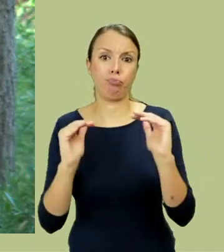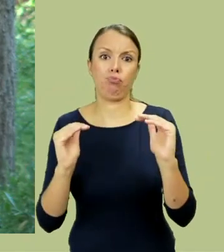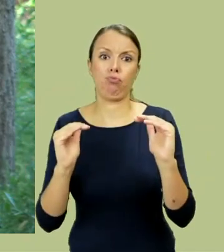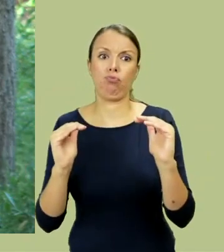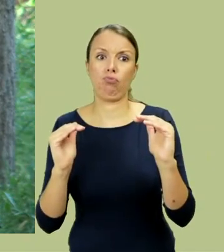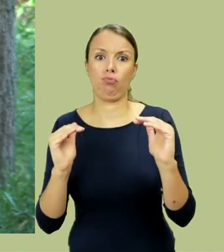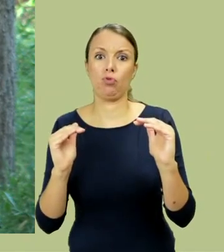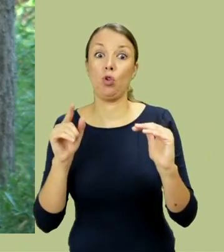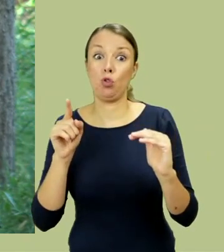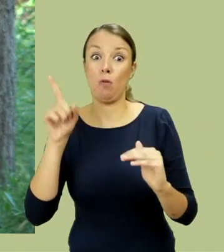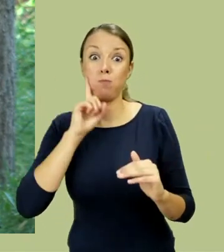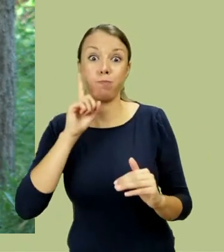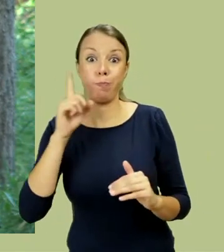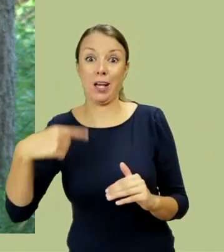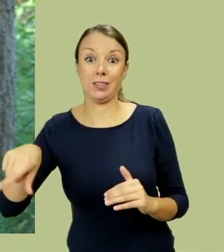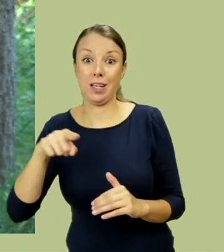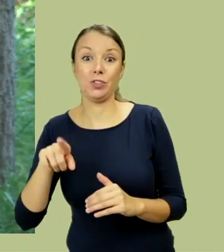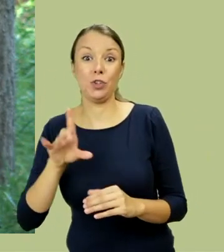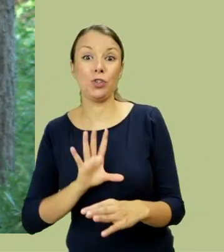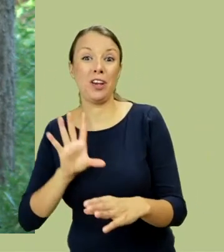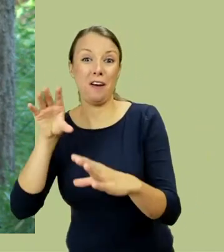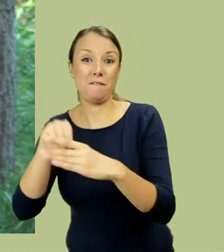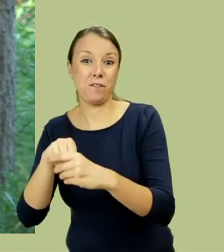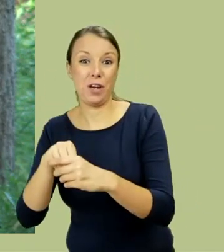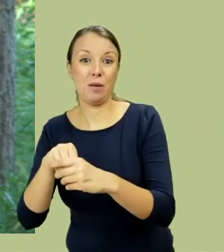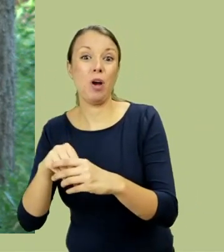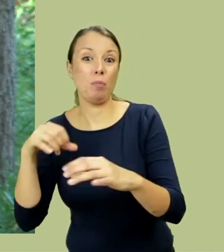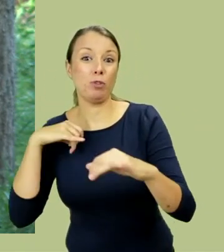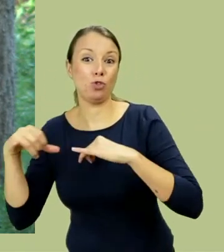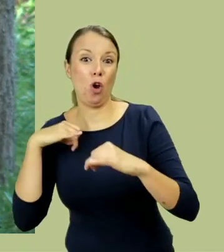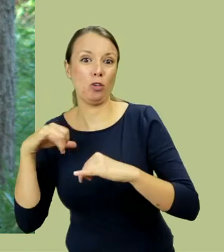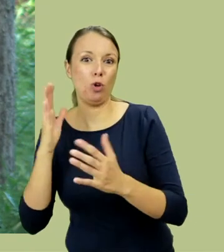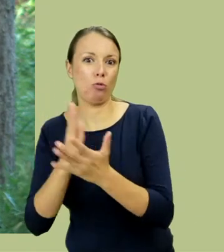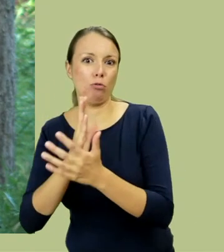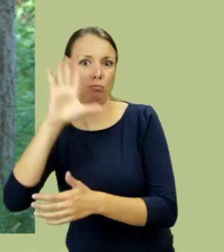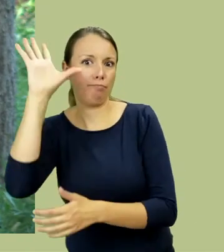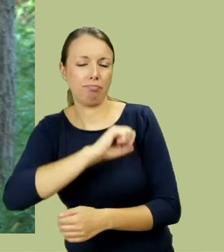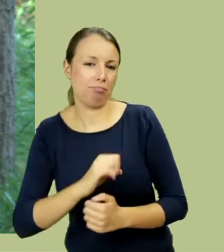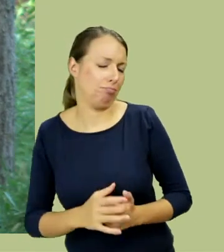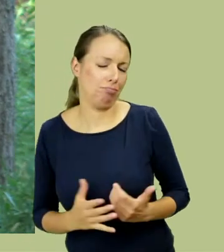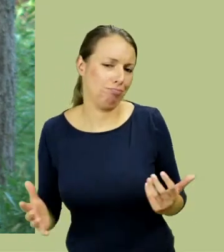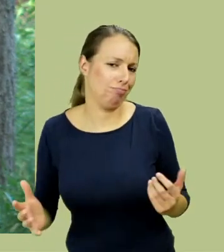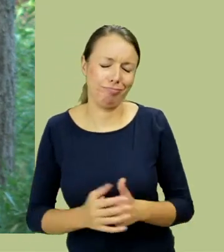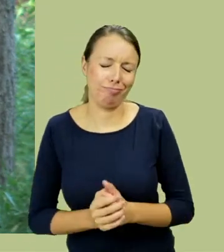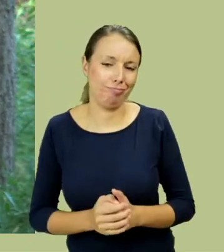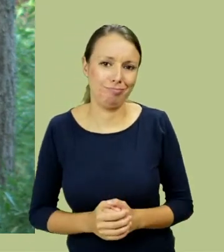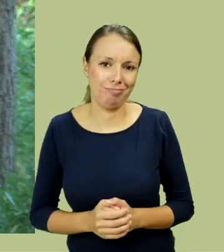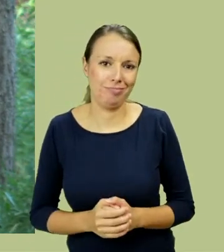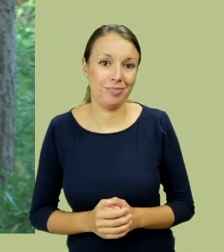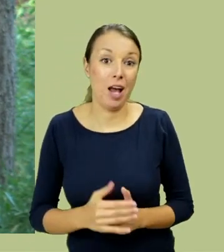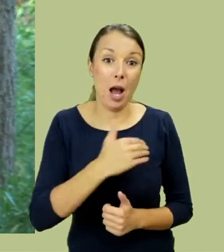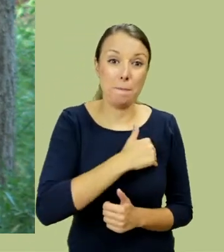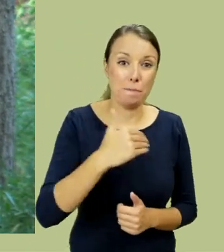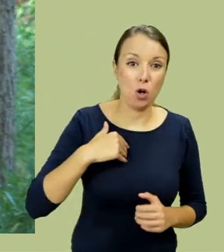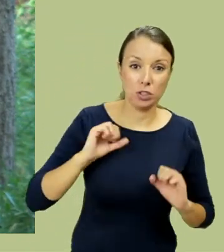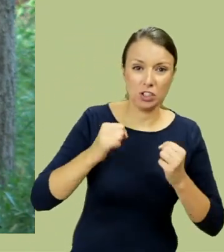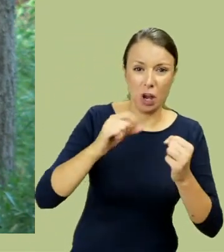którzy tworzyli ten skład gabinetu, tak bardzo nie pamiętali. Polskie działaczki